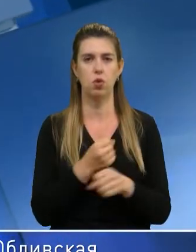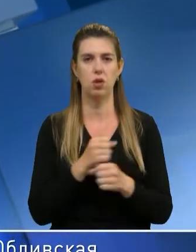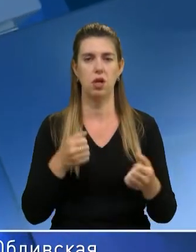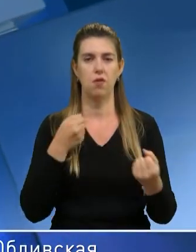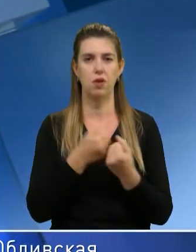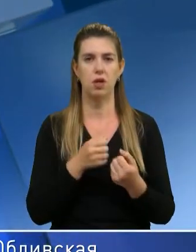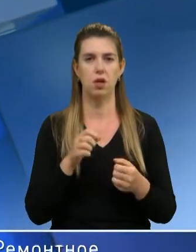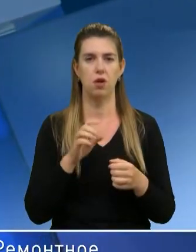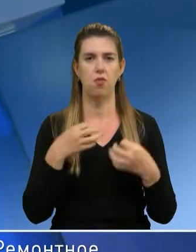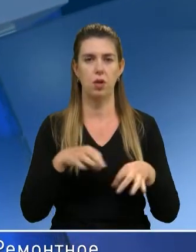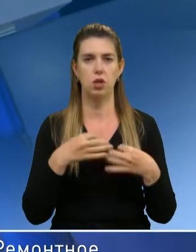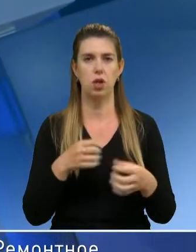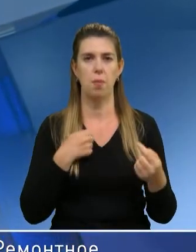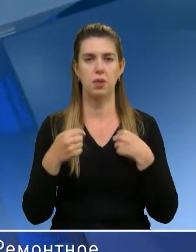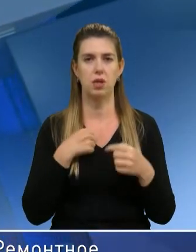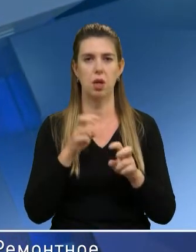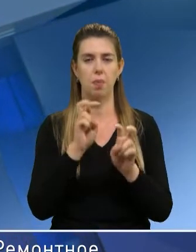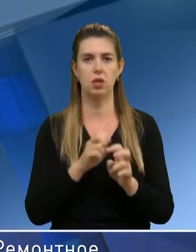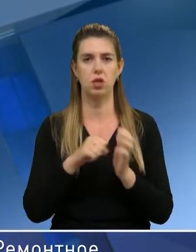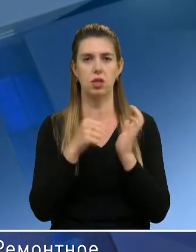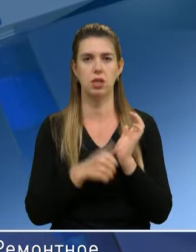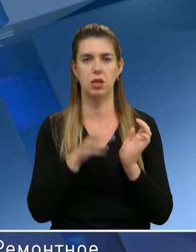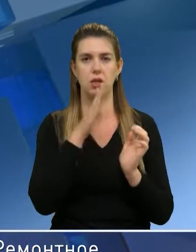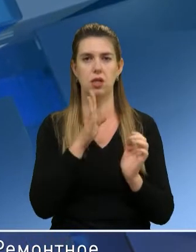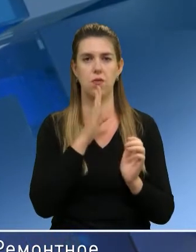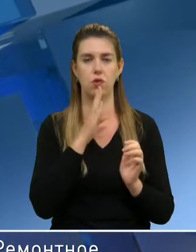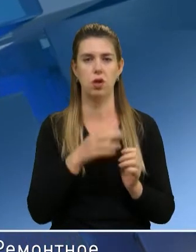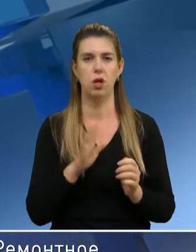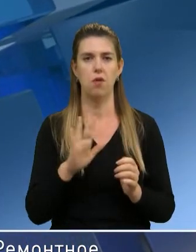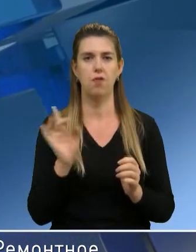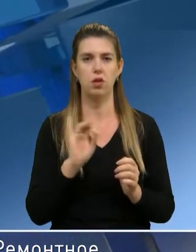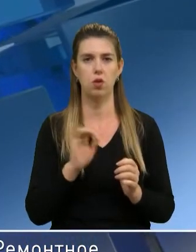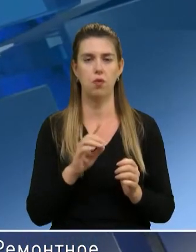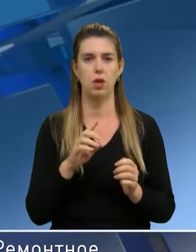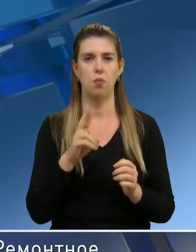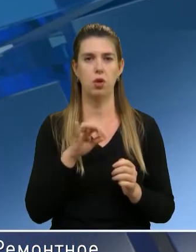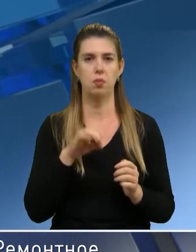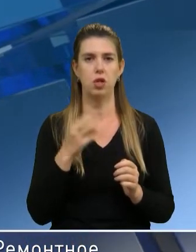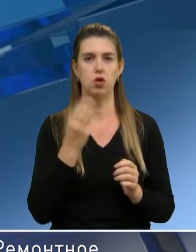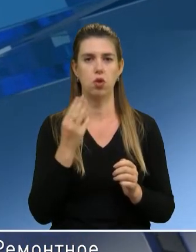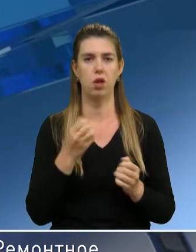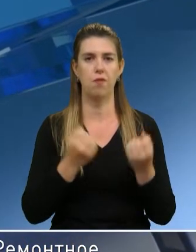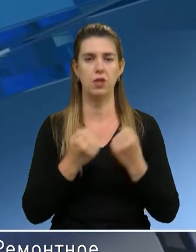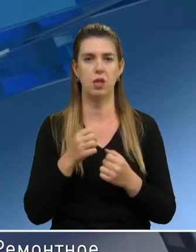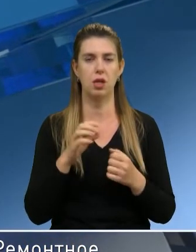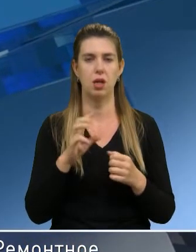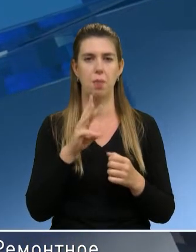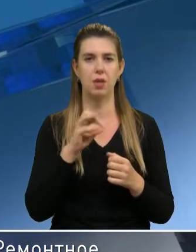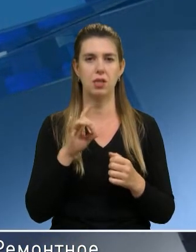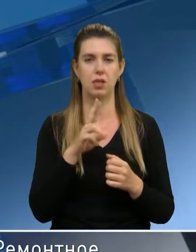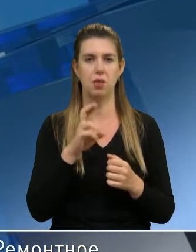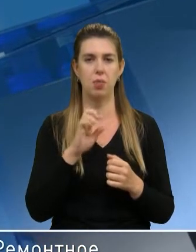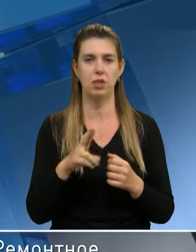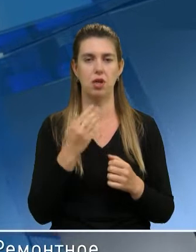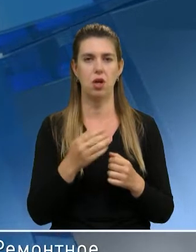въехал в опору ЛЭП. Пострадала пассажир, 16-летняя девушка. В Ростове-на-Дону на проспекте Шолохова водитель Mercedes-Benz наехала